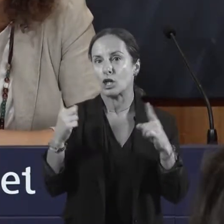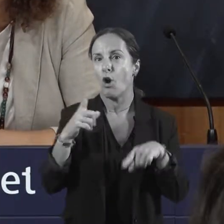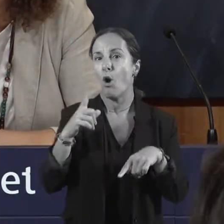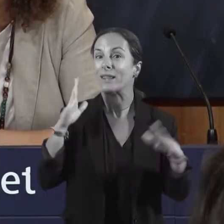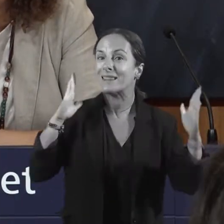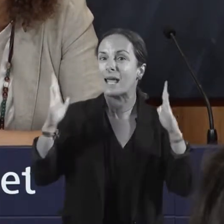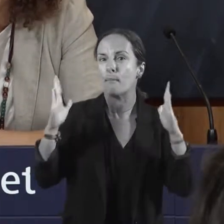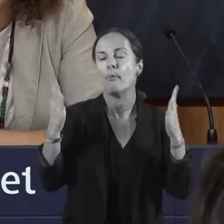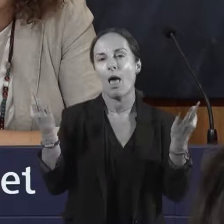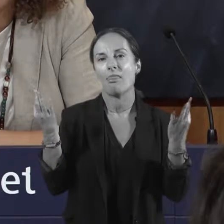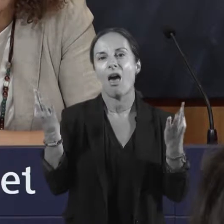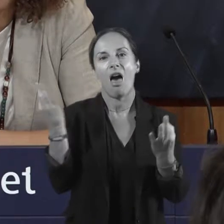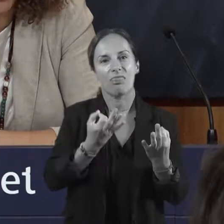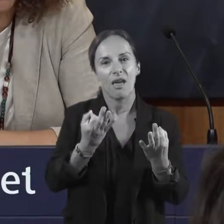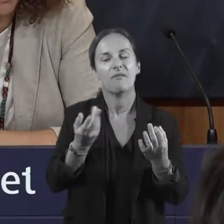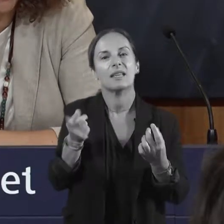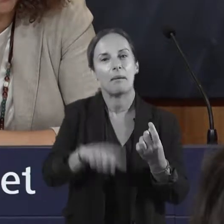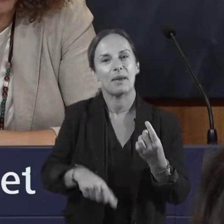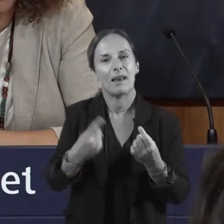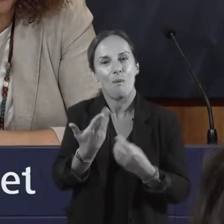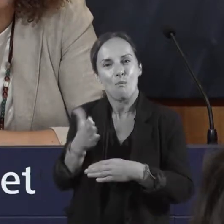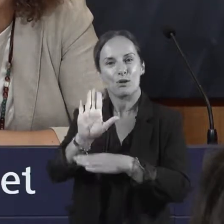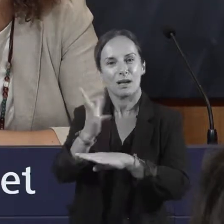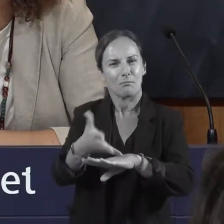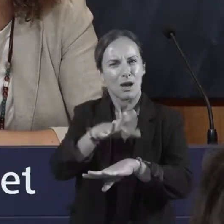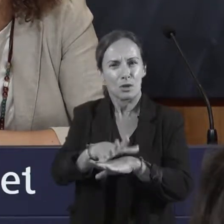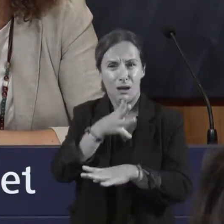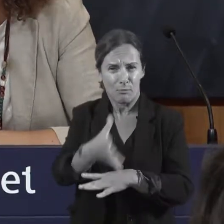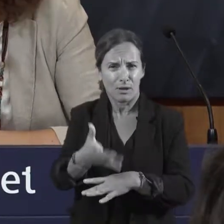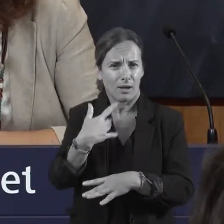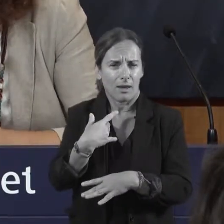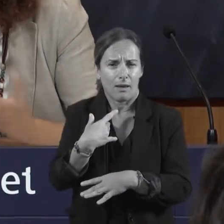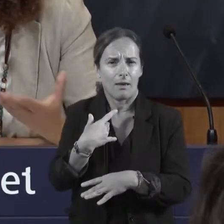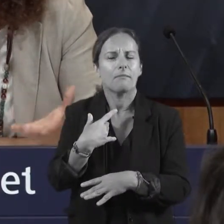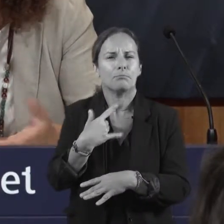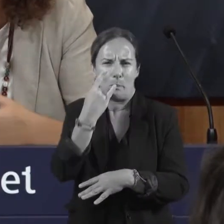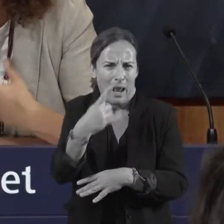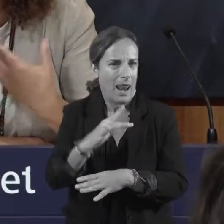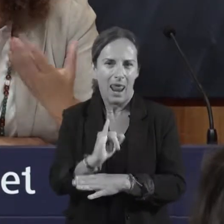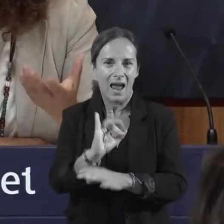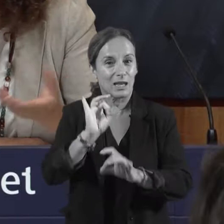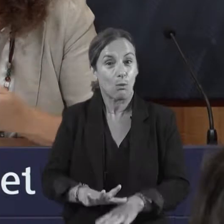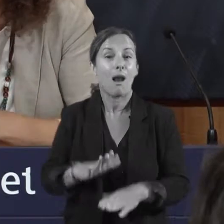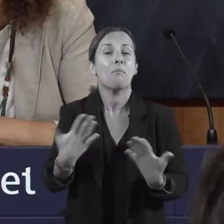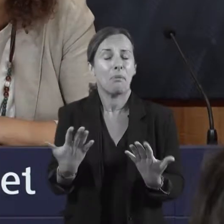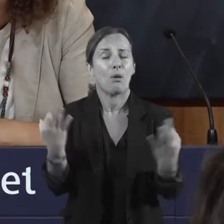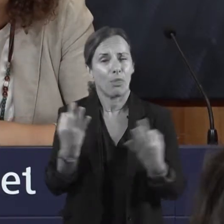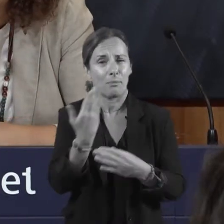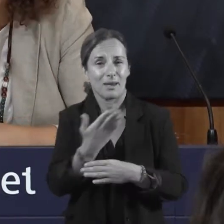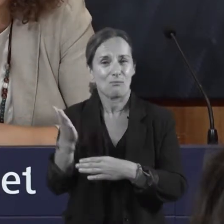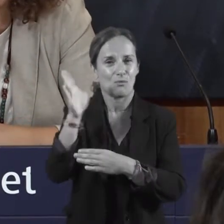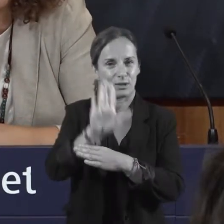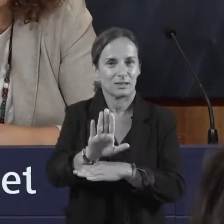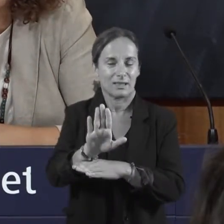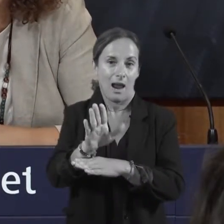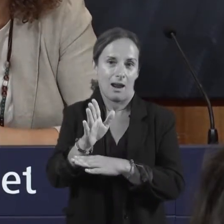vendre una Mallorca amb moltes experiències que pot oferir i que això és el que forma part del nostre pla de promoció turística,